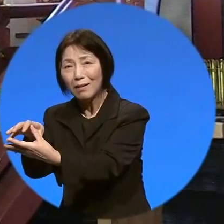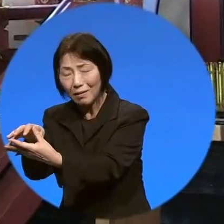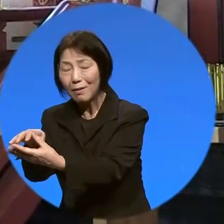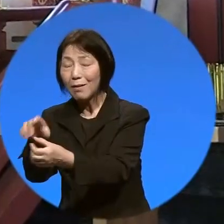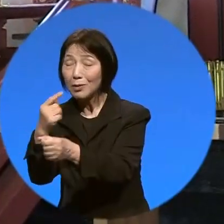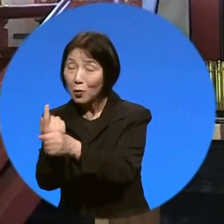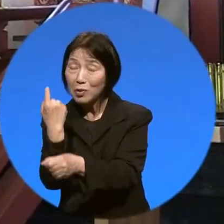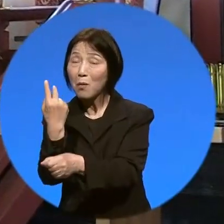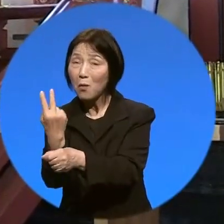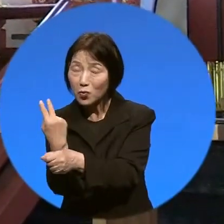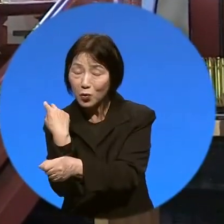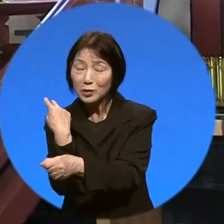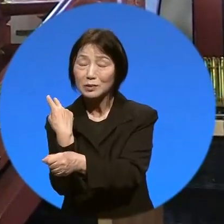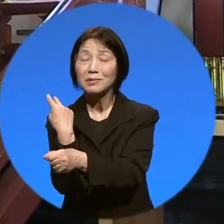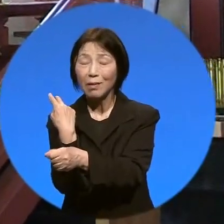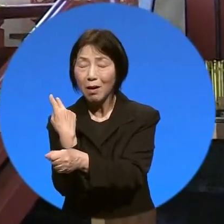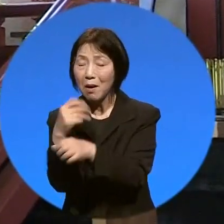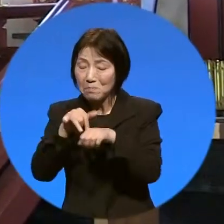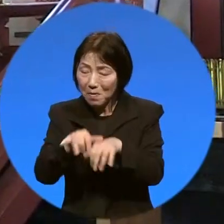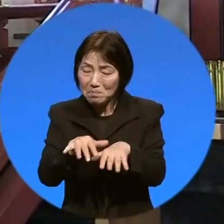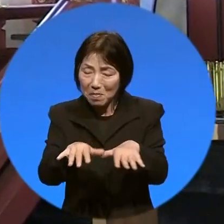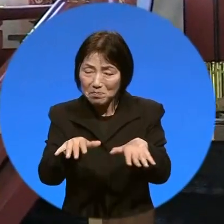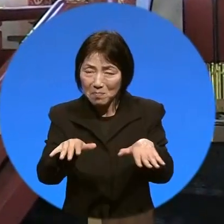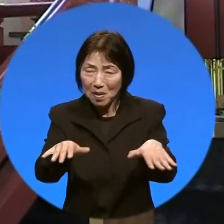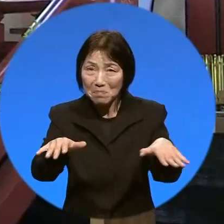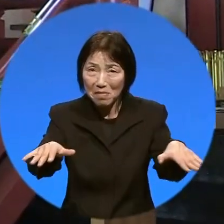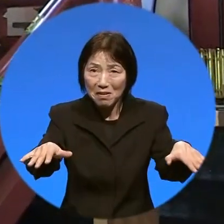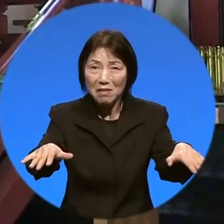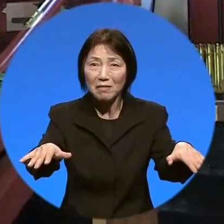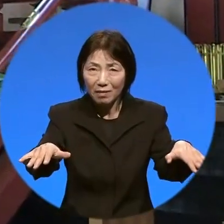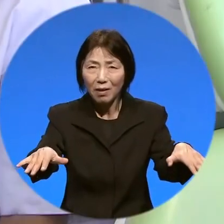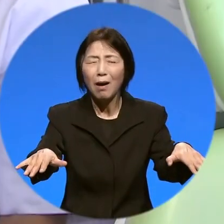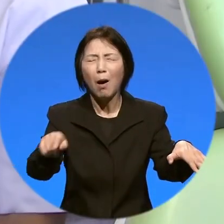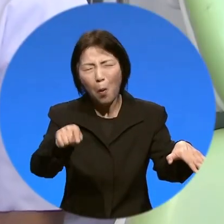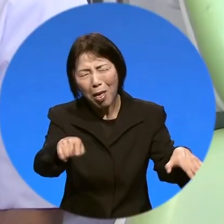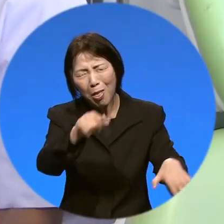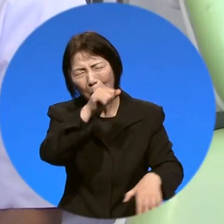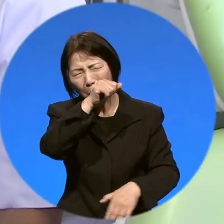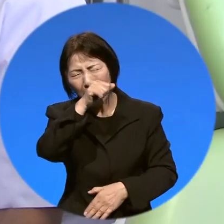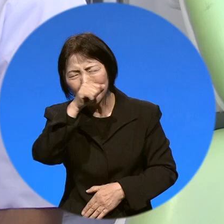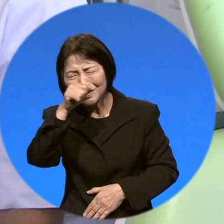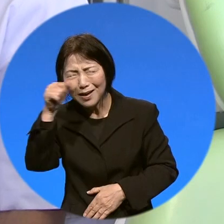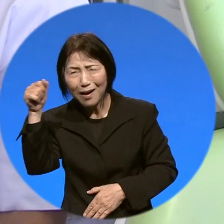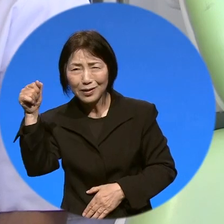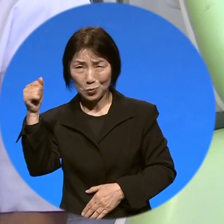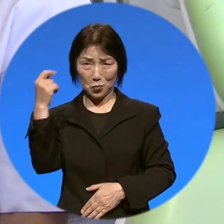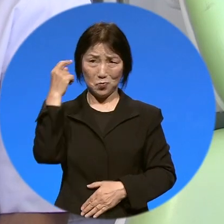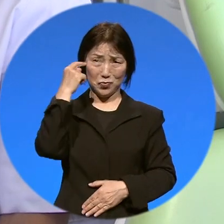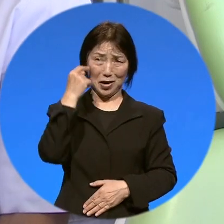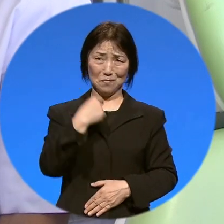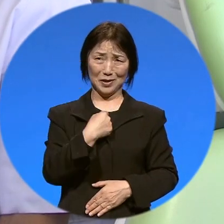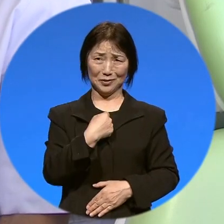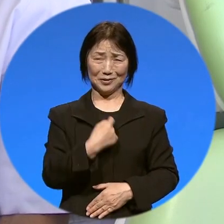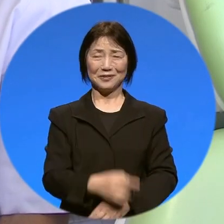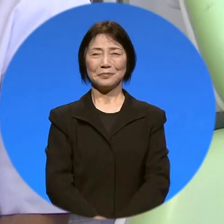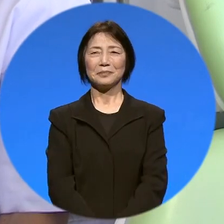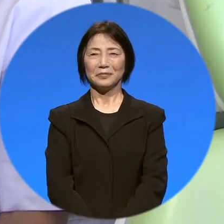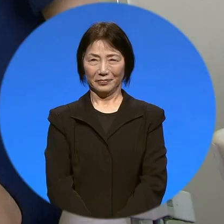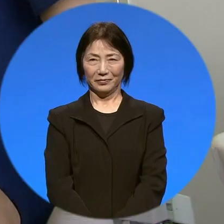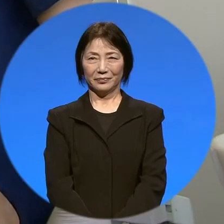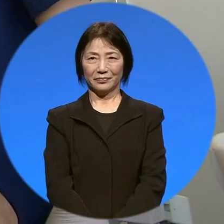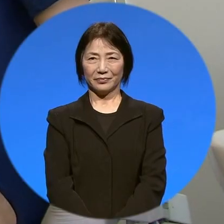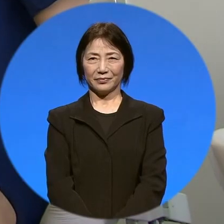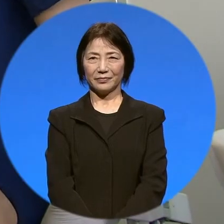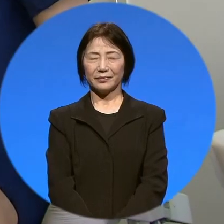年一昨年頃からですね、どんどんどんどん良くなって、それがやっぱり一番の良かったなということ。